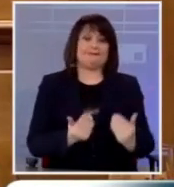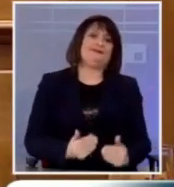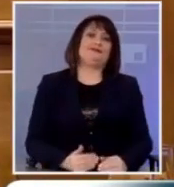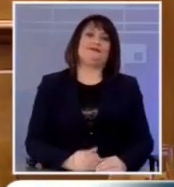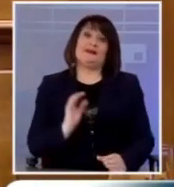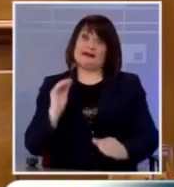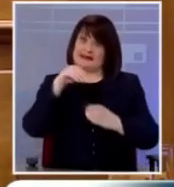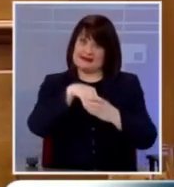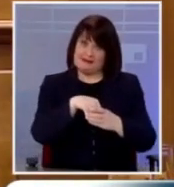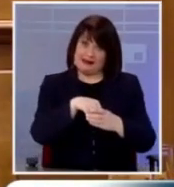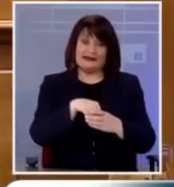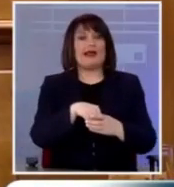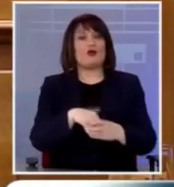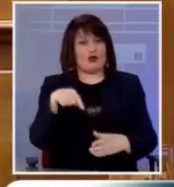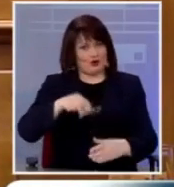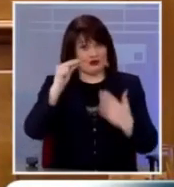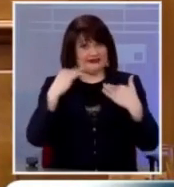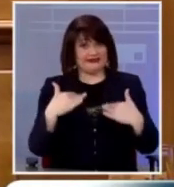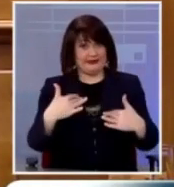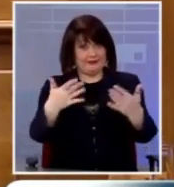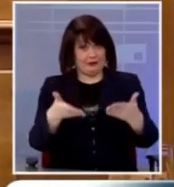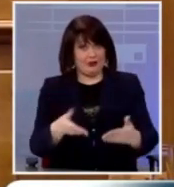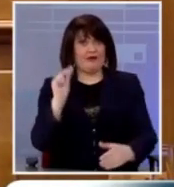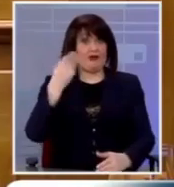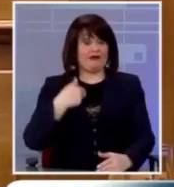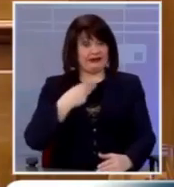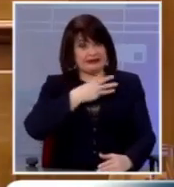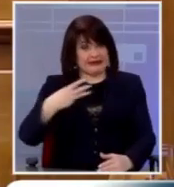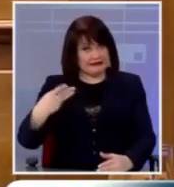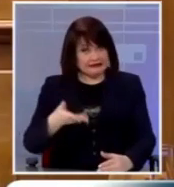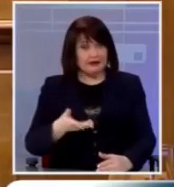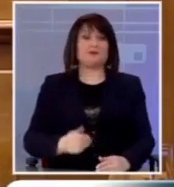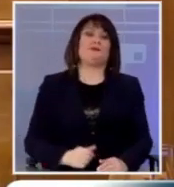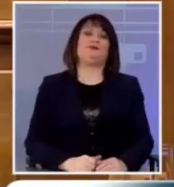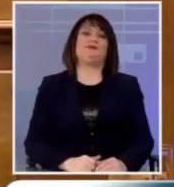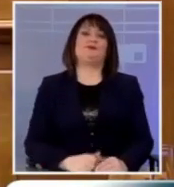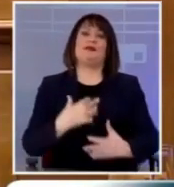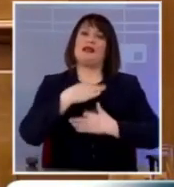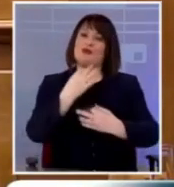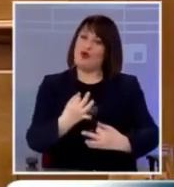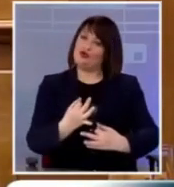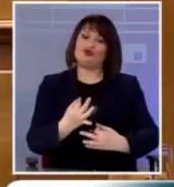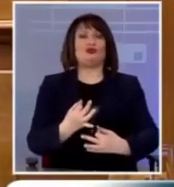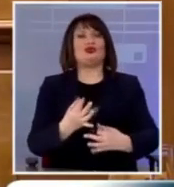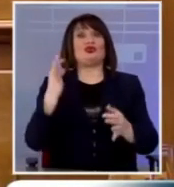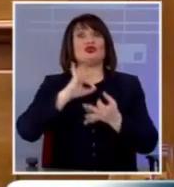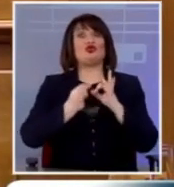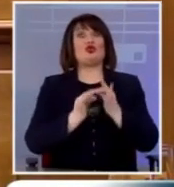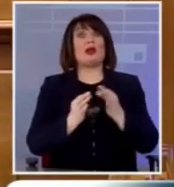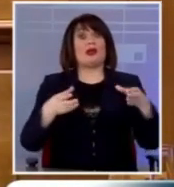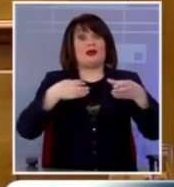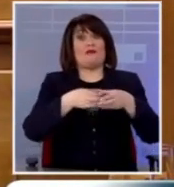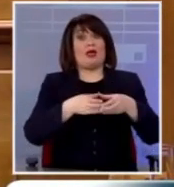που συμμετέχω στη Βουλή ως βουλευτής του ΣΥΡΙΖΑ, ως εκπρόσωπος δηλαδή μιας ιστορικής